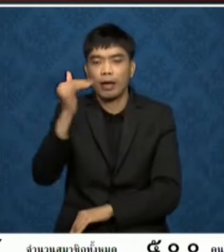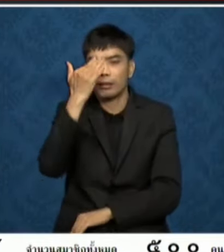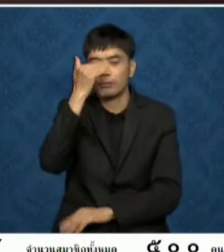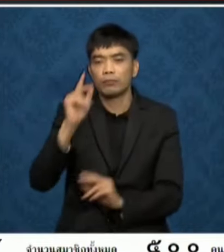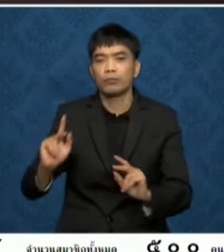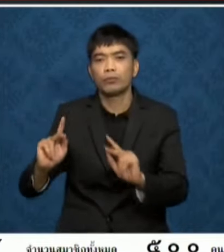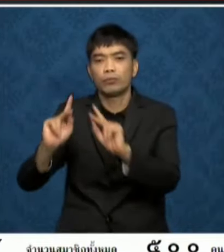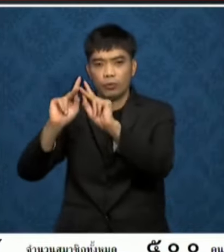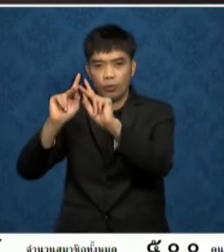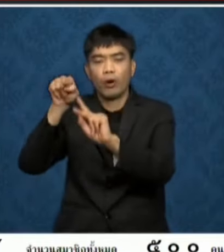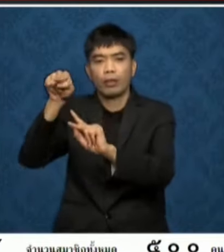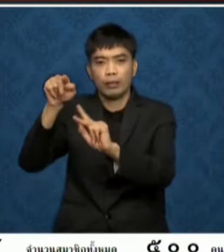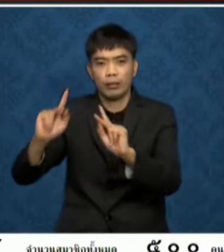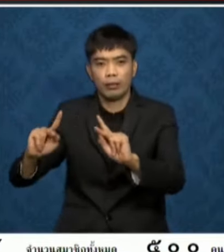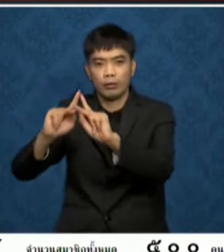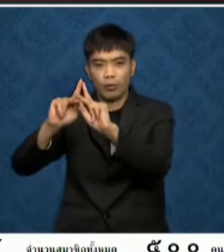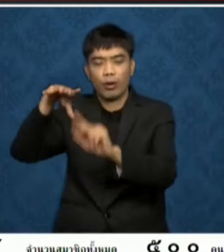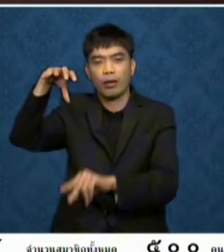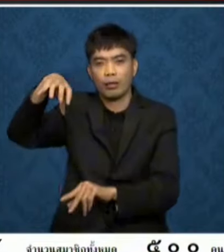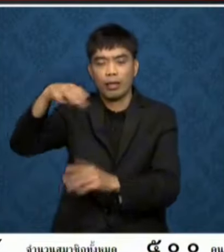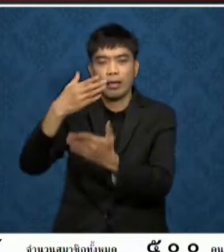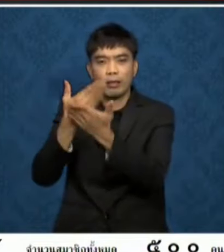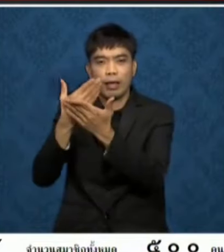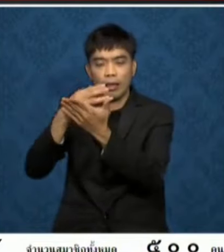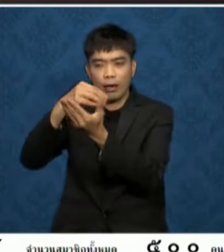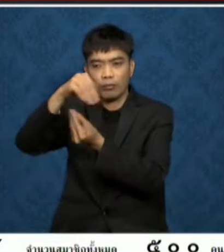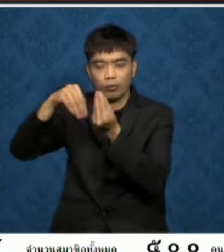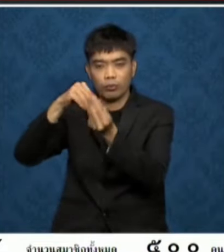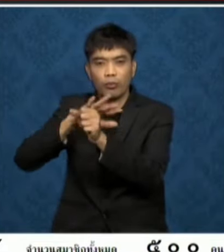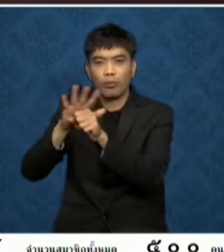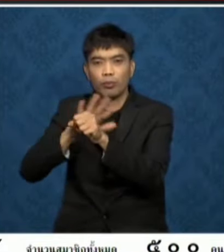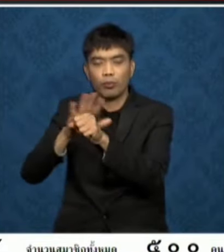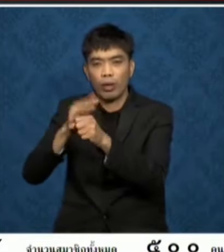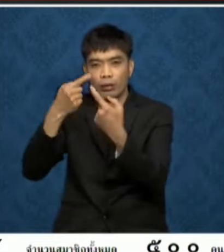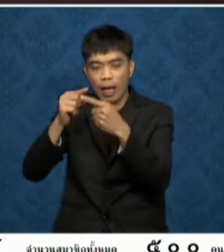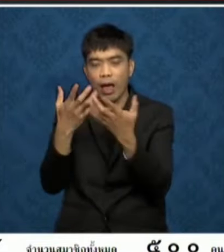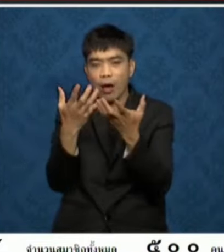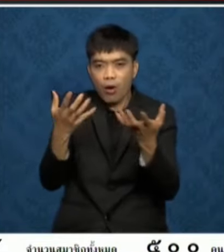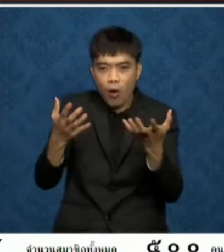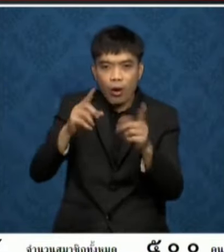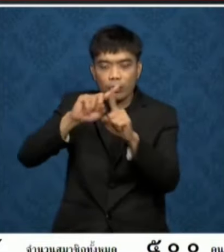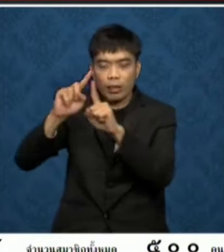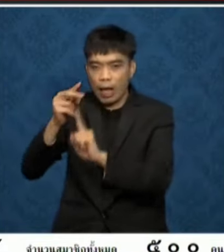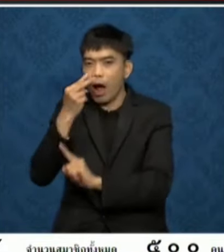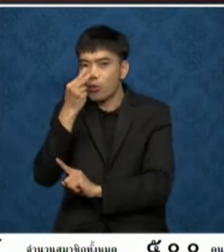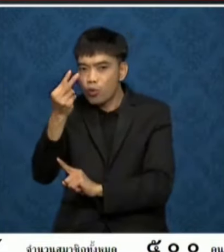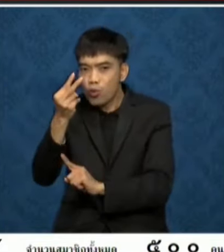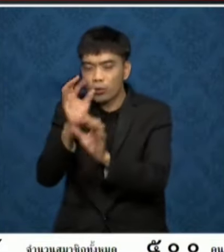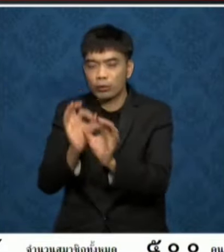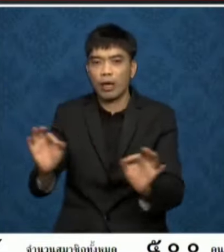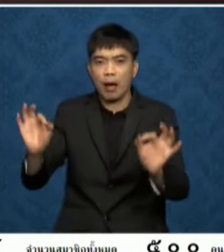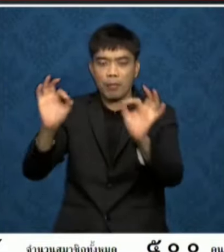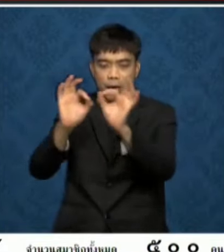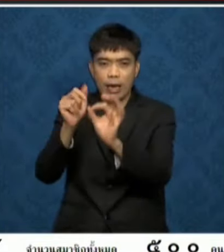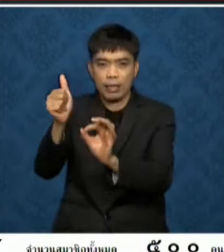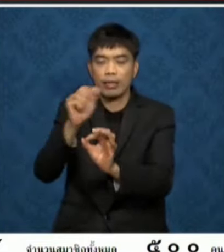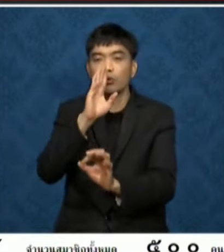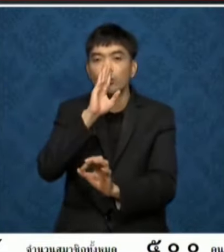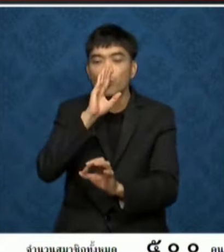จะเป็นกระทรวงที่งบประมาณน้อยแต่มีขุมทรัพย์พลังงานมหาศาลซ่อนอยู่พิสูจน์ได้จากรัฐวิสาหกิจ3แห่งที่ไม่ต้องเอ่